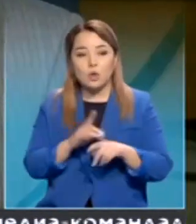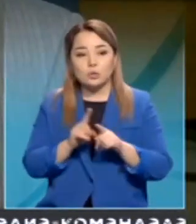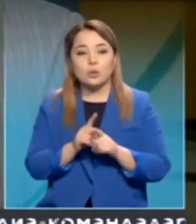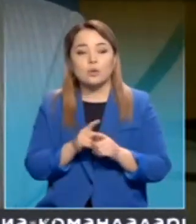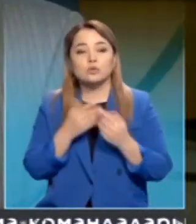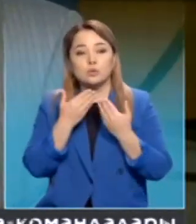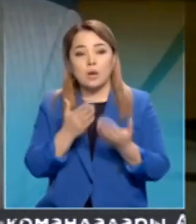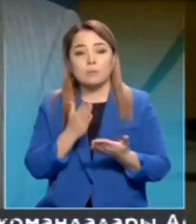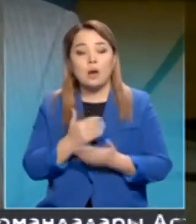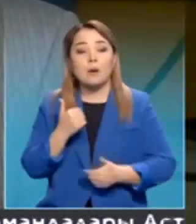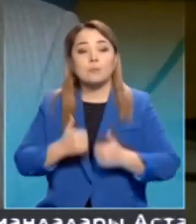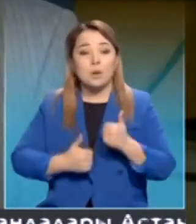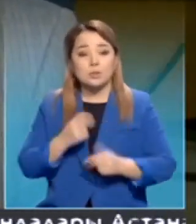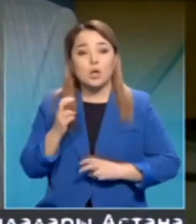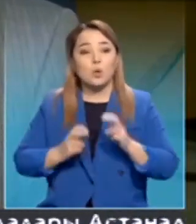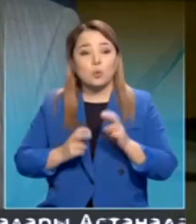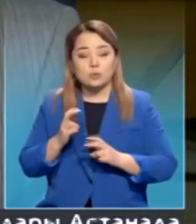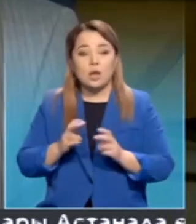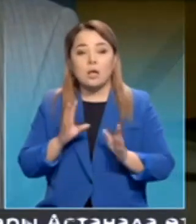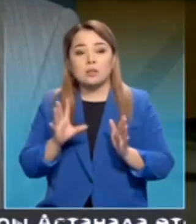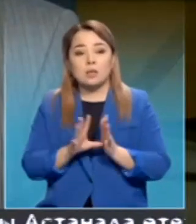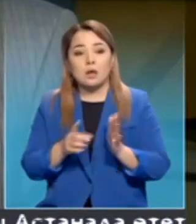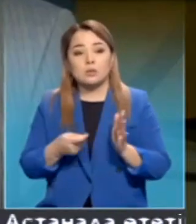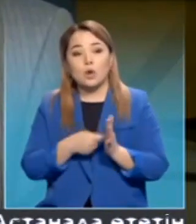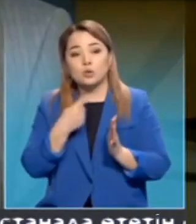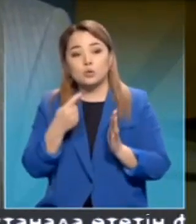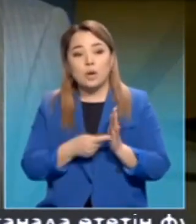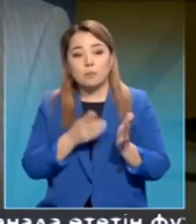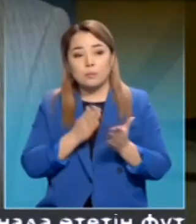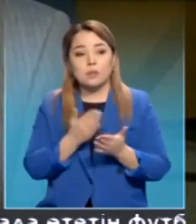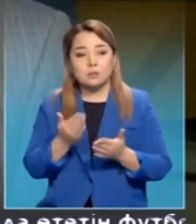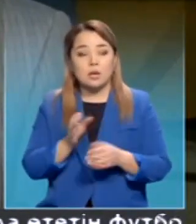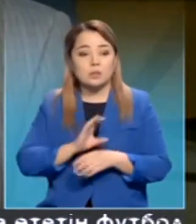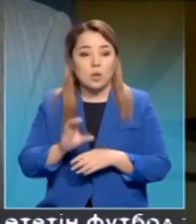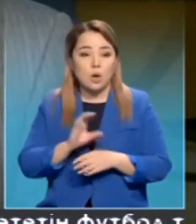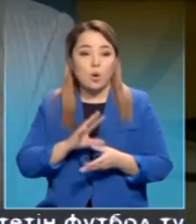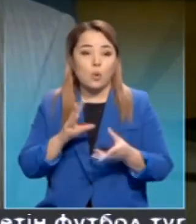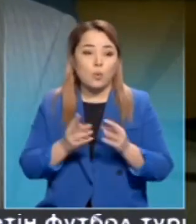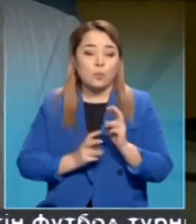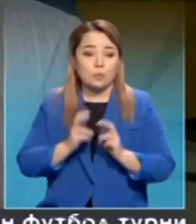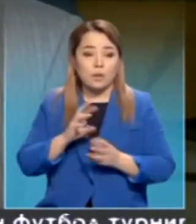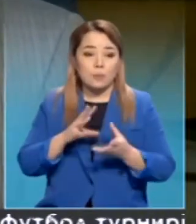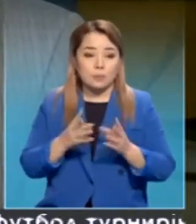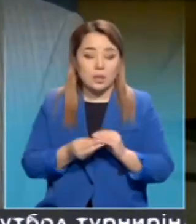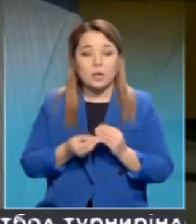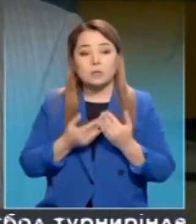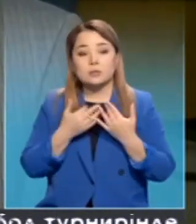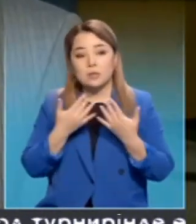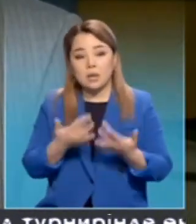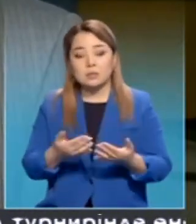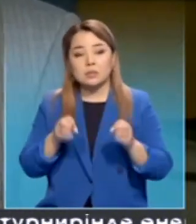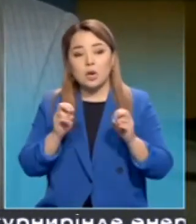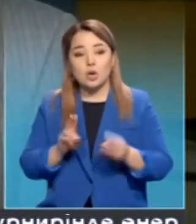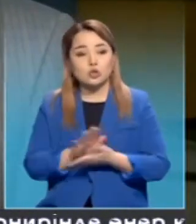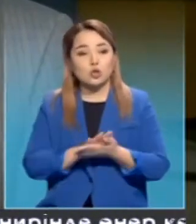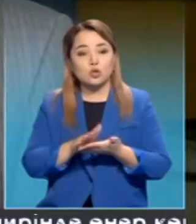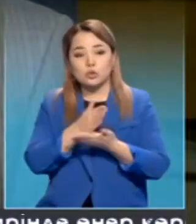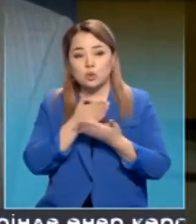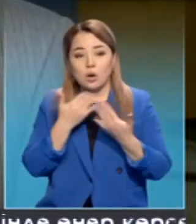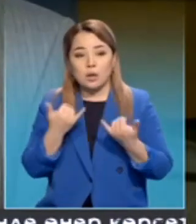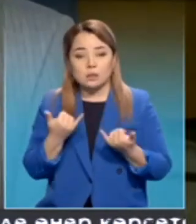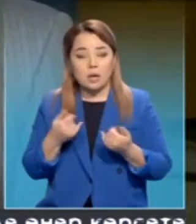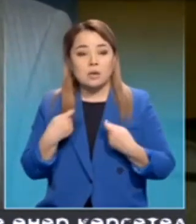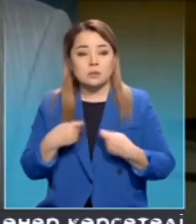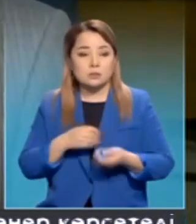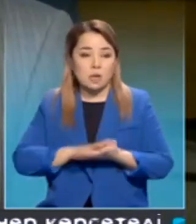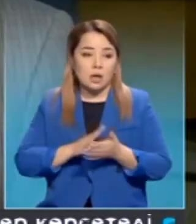отыр. Я бәсекелестерінің өндірісі қуаты жөнінде сұрақ бар. Дегенмен шығаратын өнім көлемі туралы арнайы талап жоқ екенін ескеру керек. Қазіргі